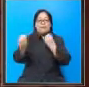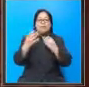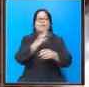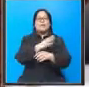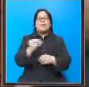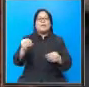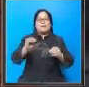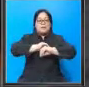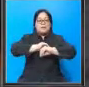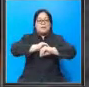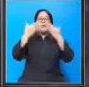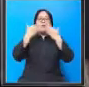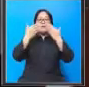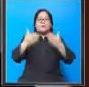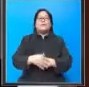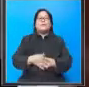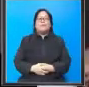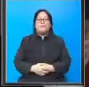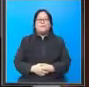dan maklumat ya lebih jelas Terima kasih ya